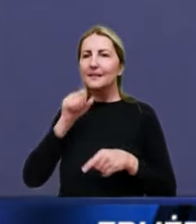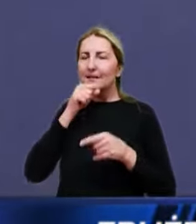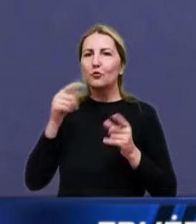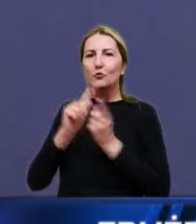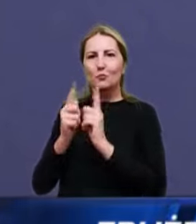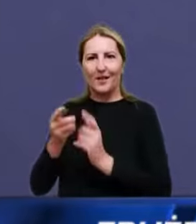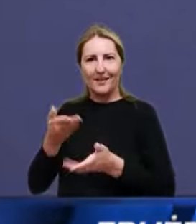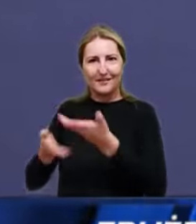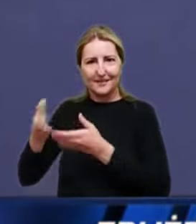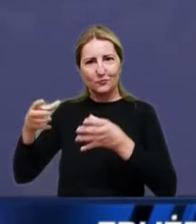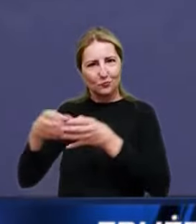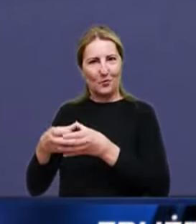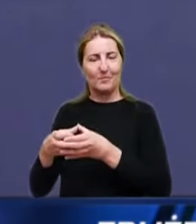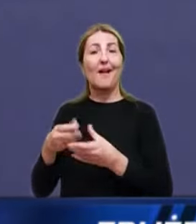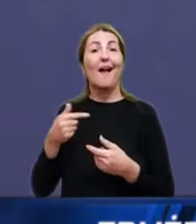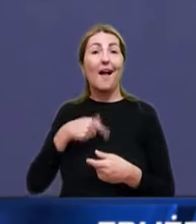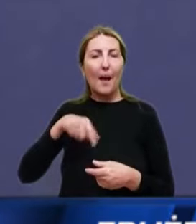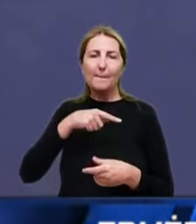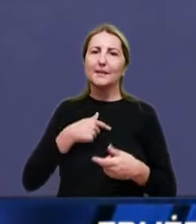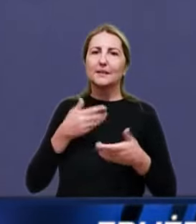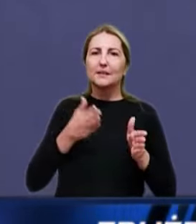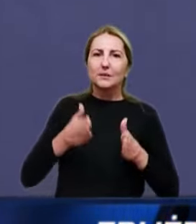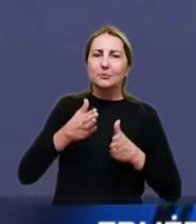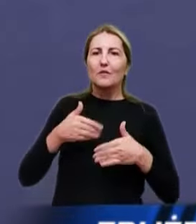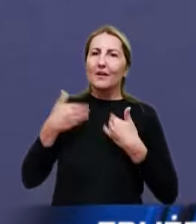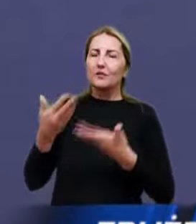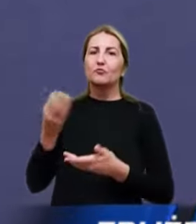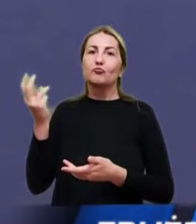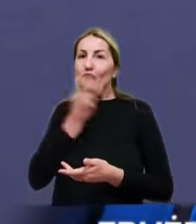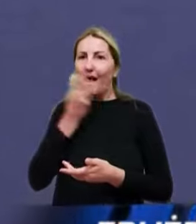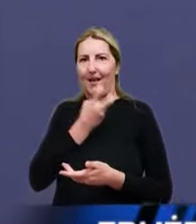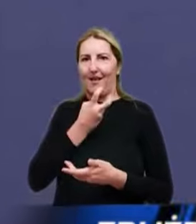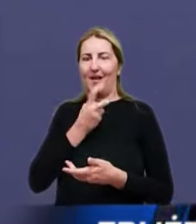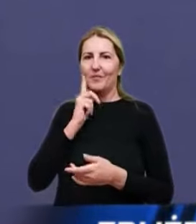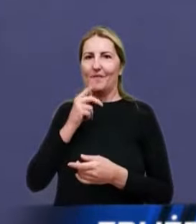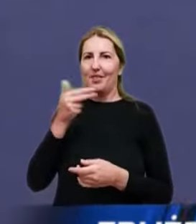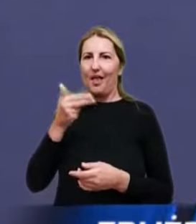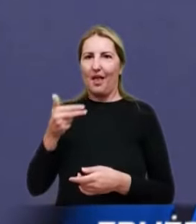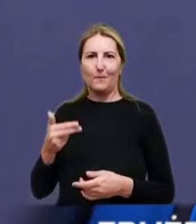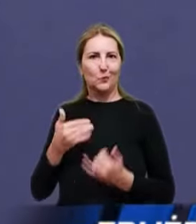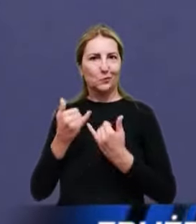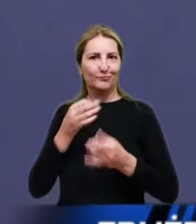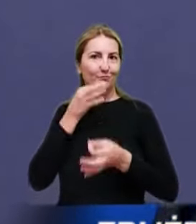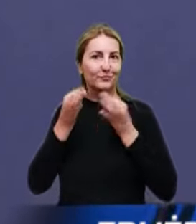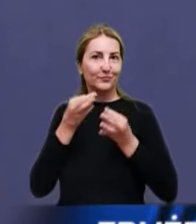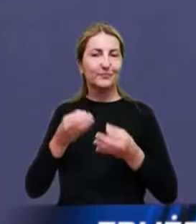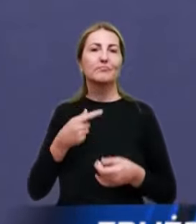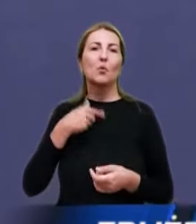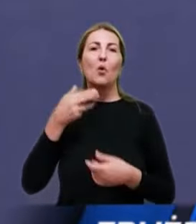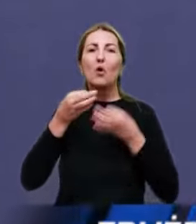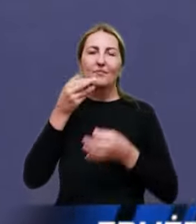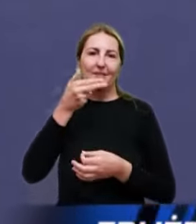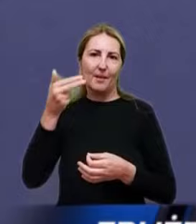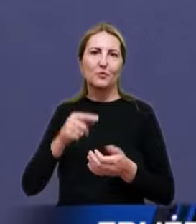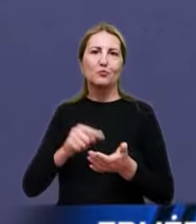nich przygotowujemy bardzo pożyteczne i bardzo ciekawe panele tematyczne. Rozmawiamy o zdrowiu, bo to